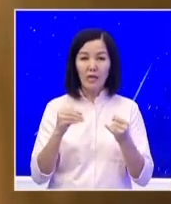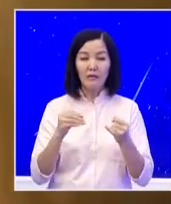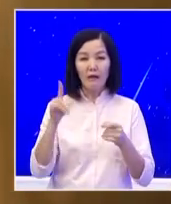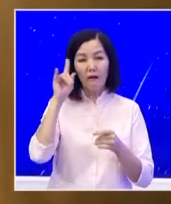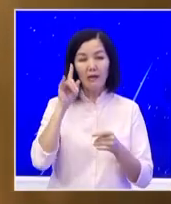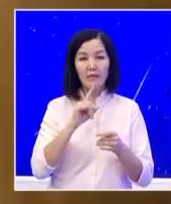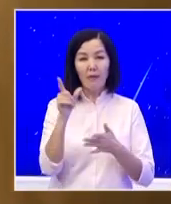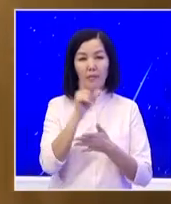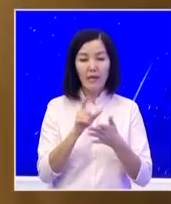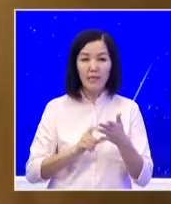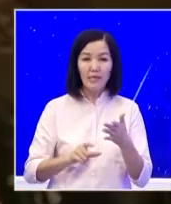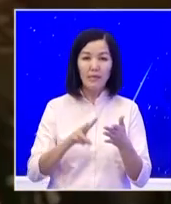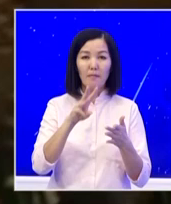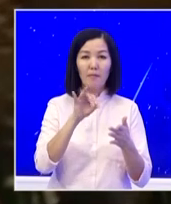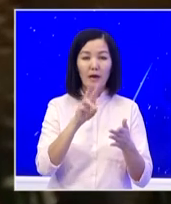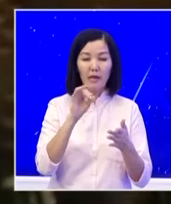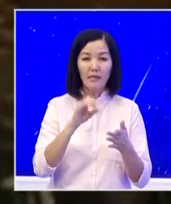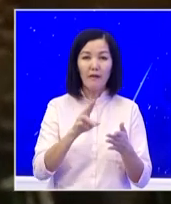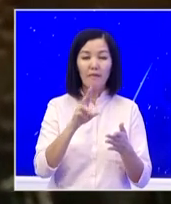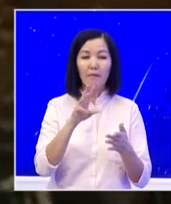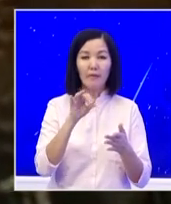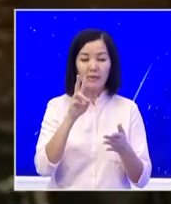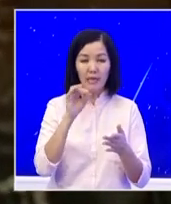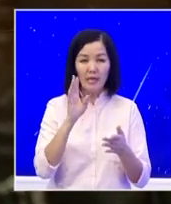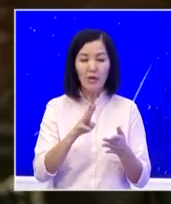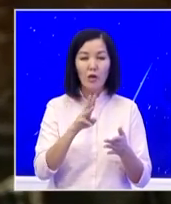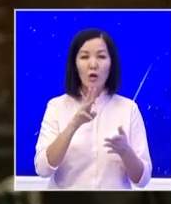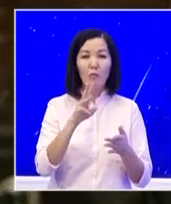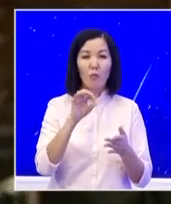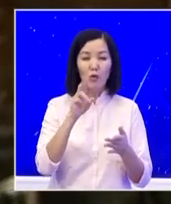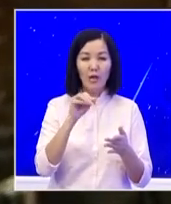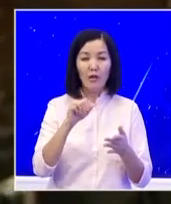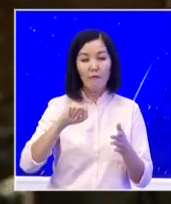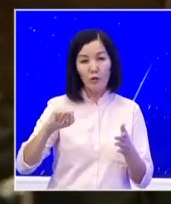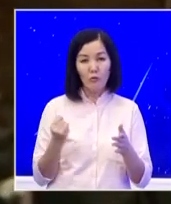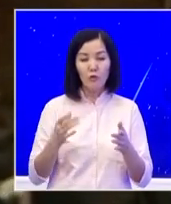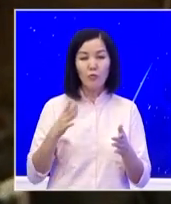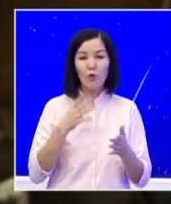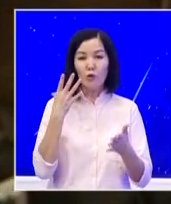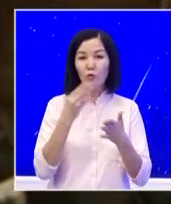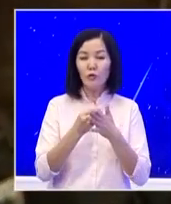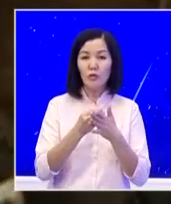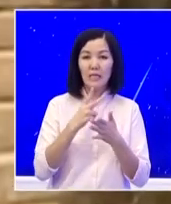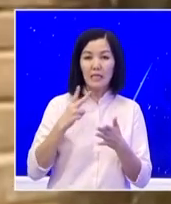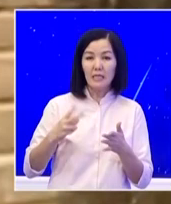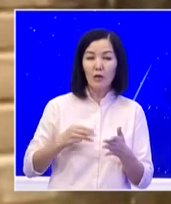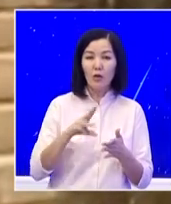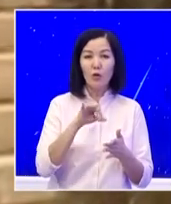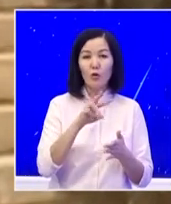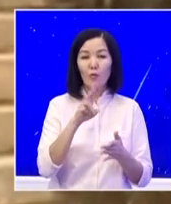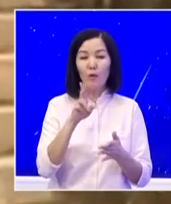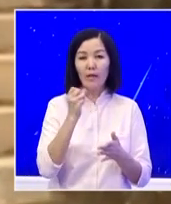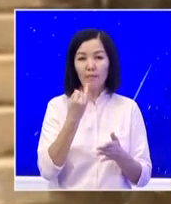ақындар Мұқағали Мақатаев, Қадыр Мырзаәлі, Тұманбай Молдағалиевтермен жақын дос болған. Тіпті өзінің тұңғышының атын Тұманбайдың